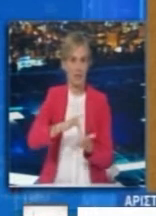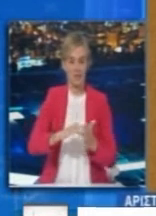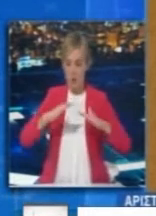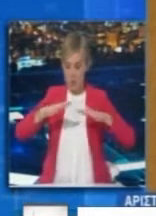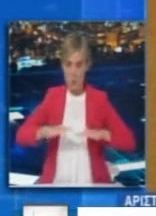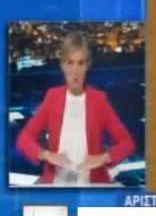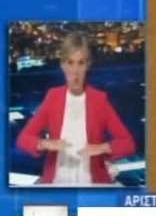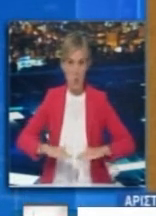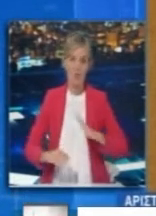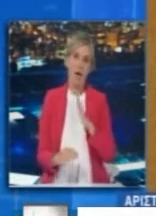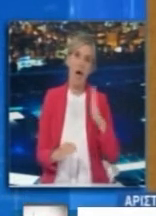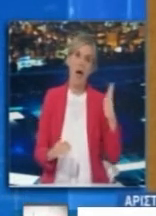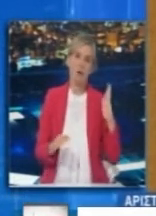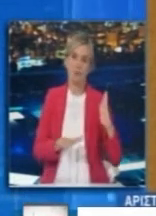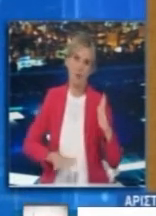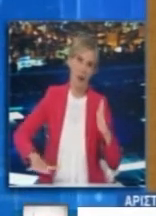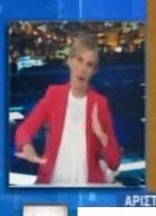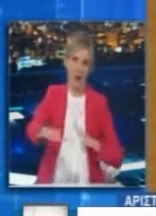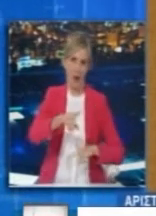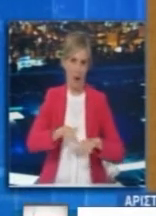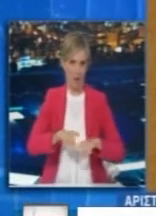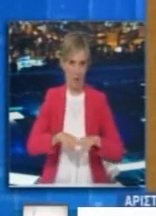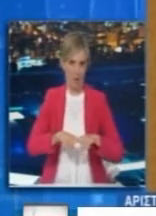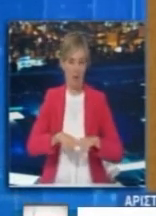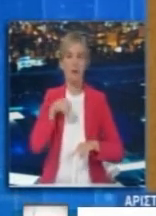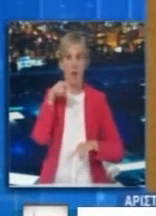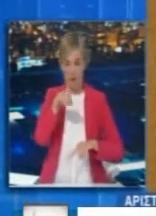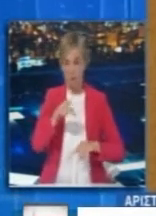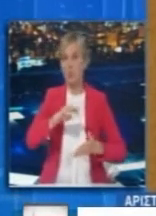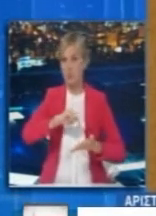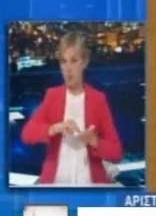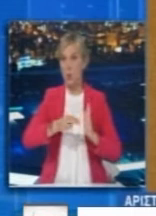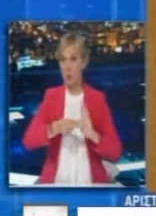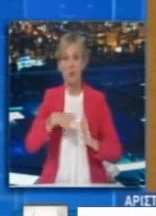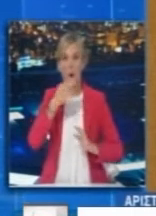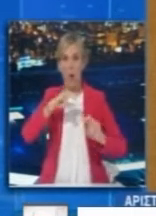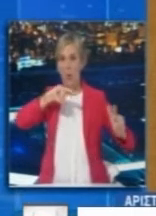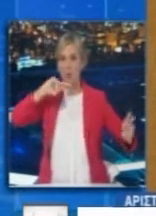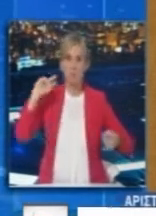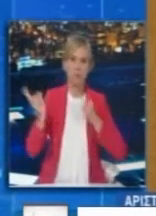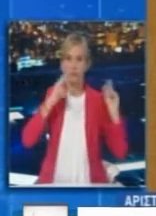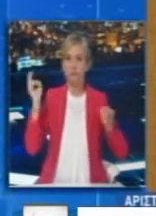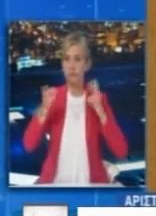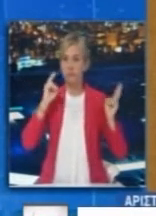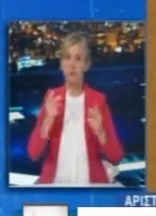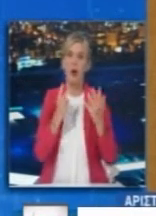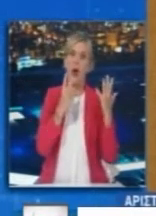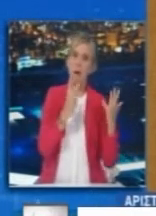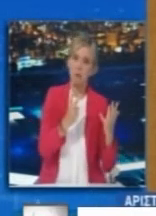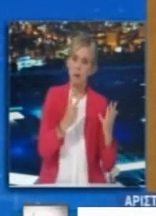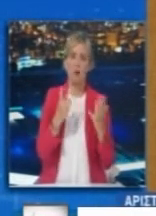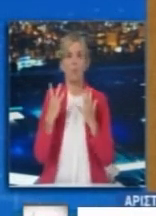ανατολικά τμήματα της χώρας. Στα τμήματα αυτά η ένταση των ανέμων θα αγγίζει τοπικά τα 7-8